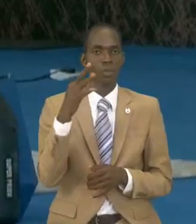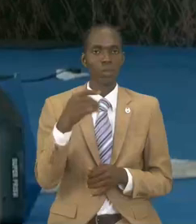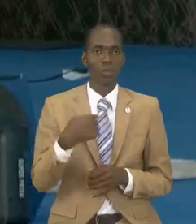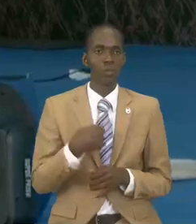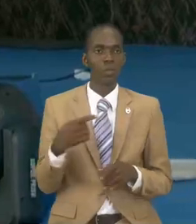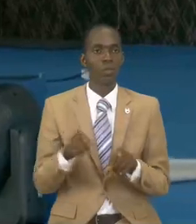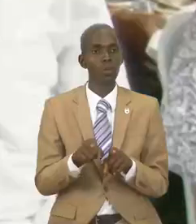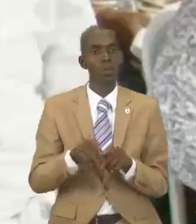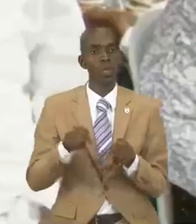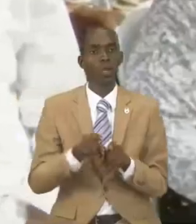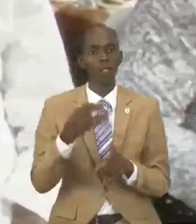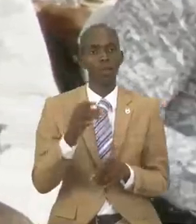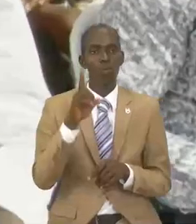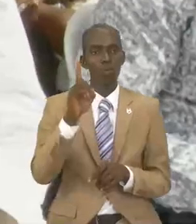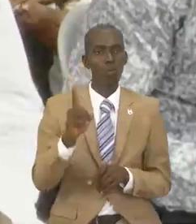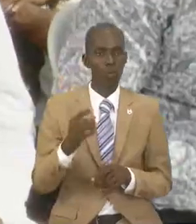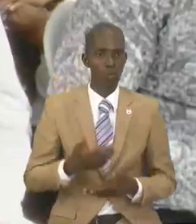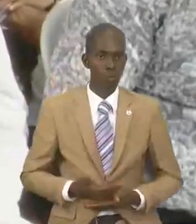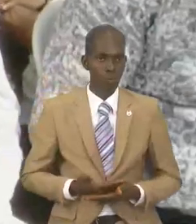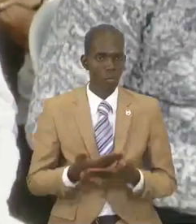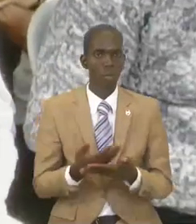aussi apparu à moi comme à